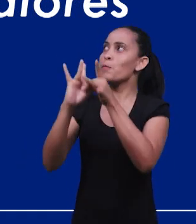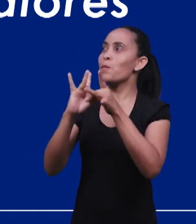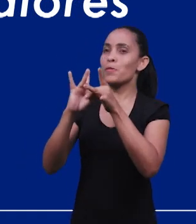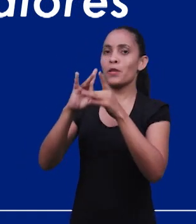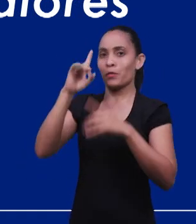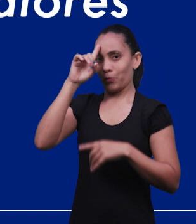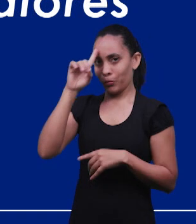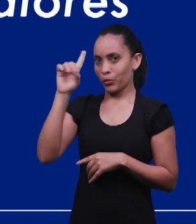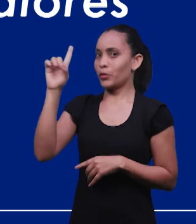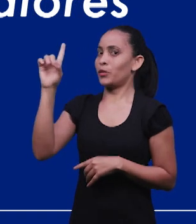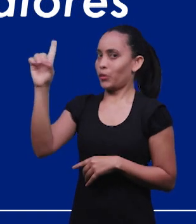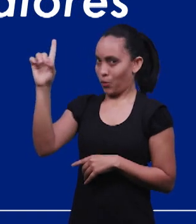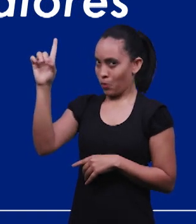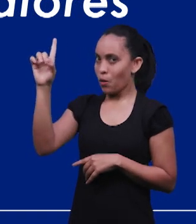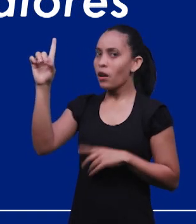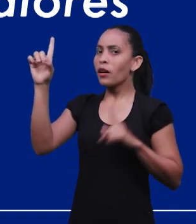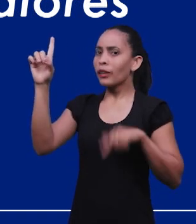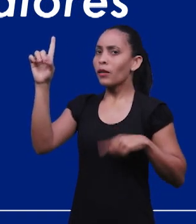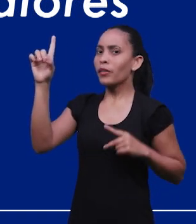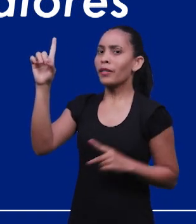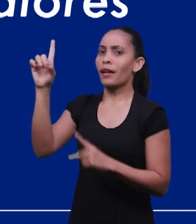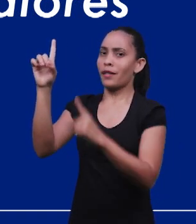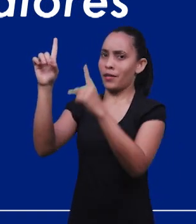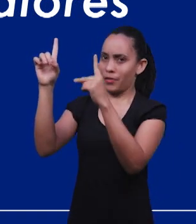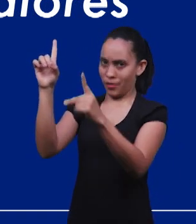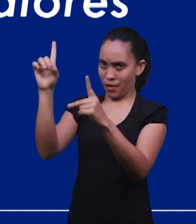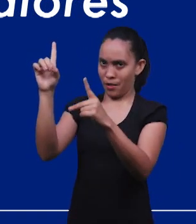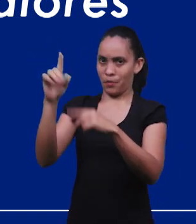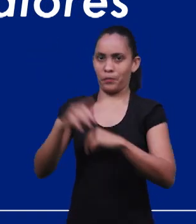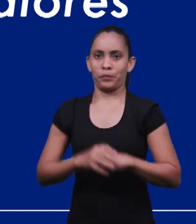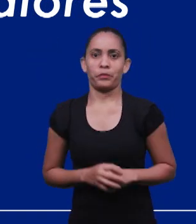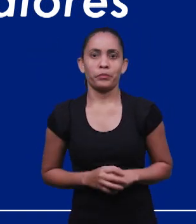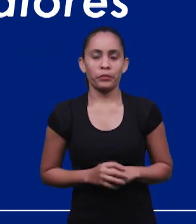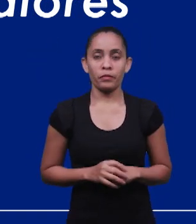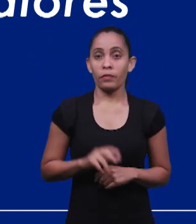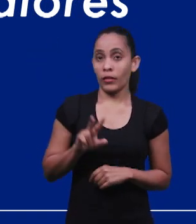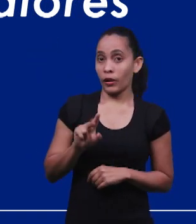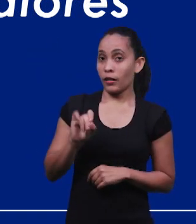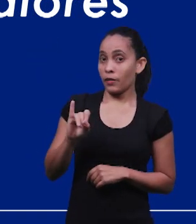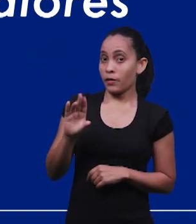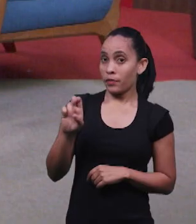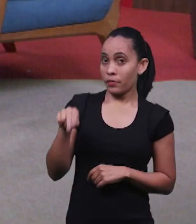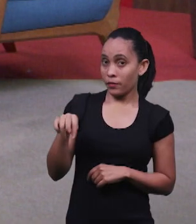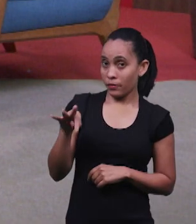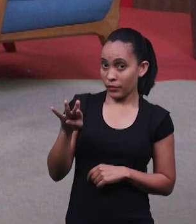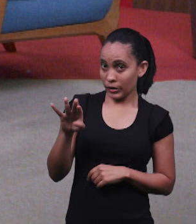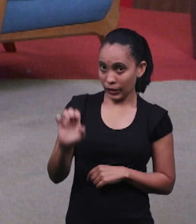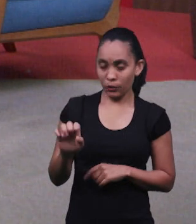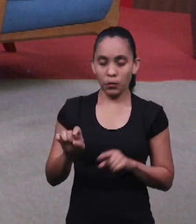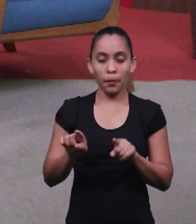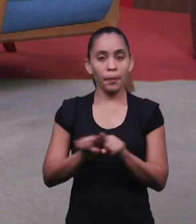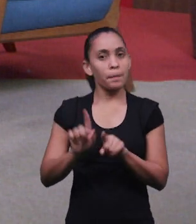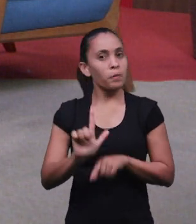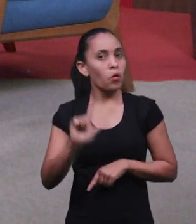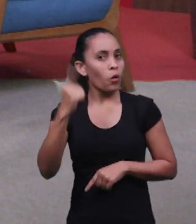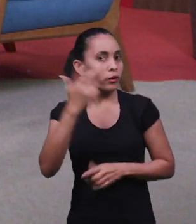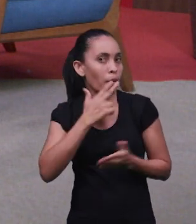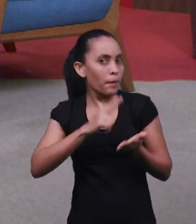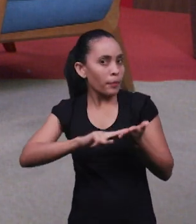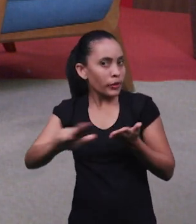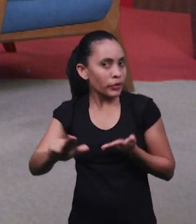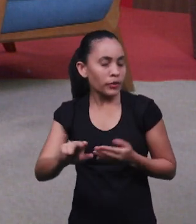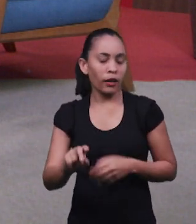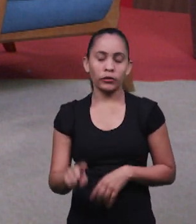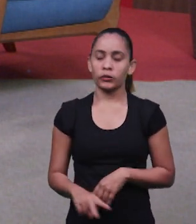édifie, nous approchons davantage des valeurs éternelles. C'est ce que nous a écrit Vicente Paulo de Belo Horizonte, Minas